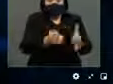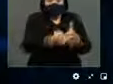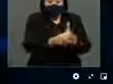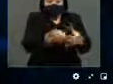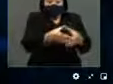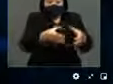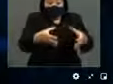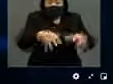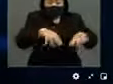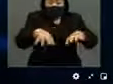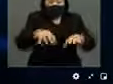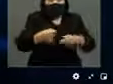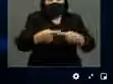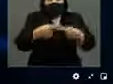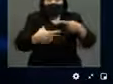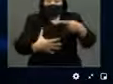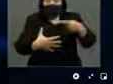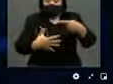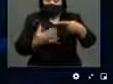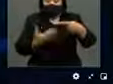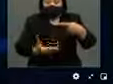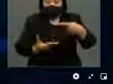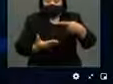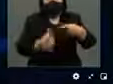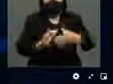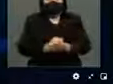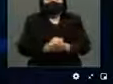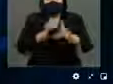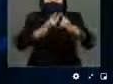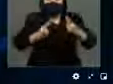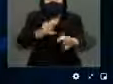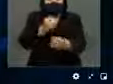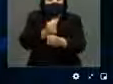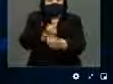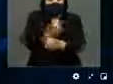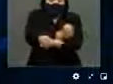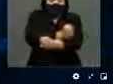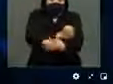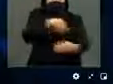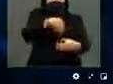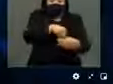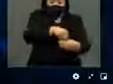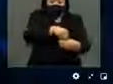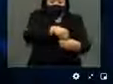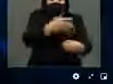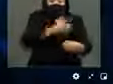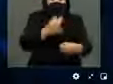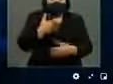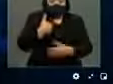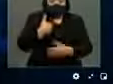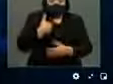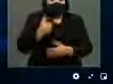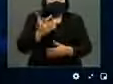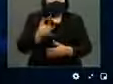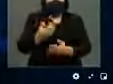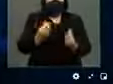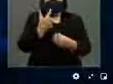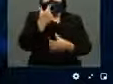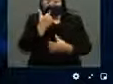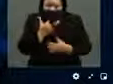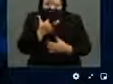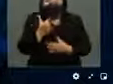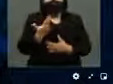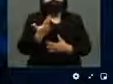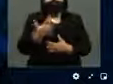ด5อันดับแรกอยู่ข้างล่างนี่ครับคือแคมป์คนงานก่อสร้างเขตหลัก4แฟลตดินแดงเขตดินแด